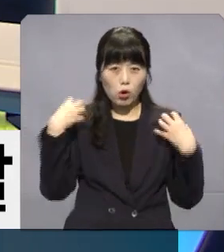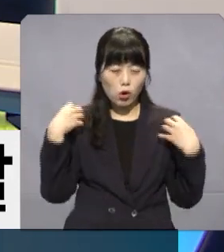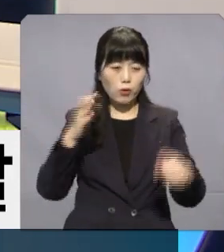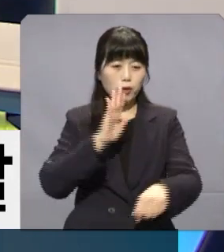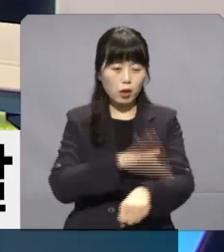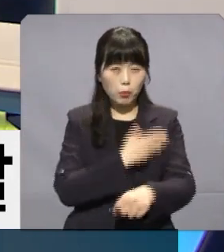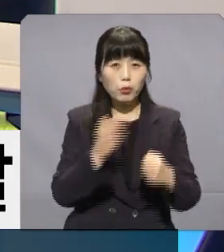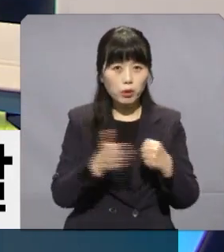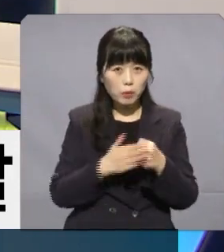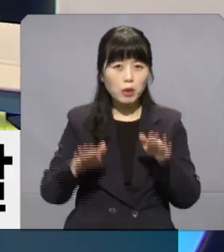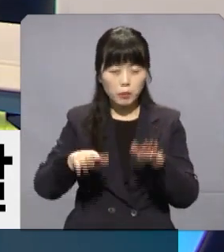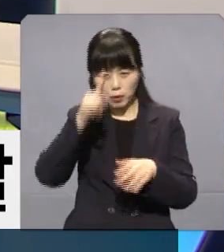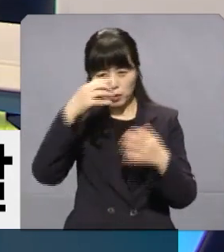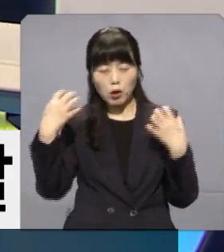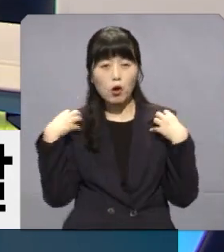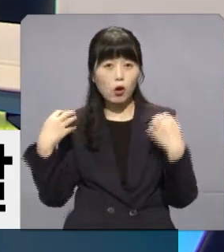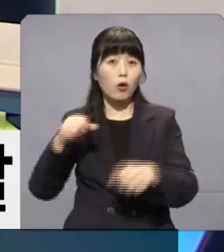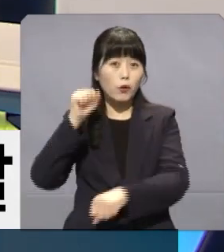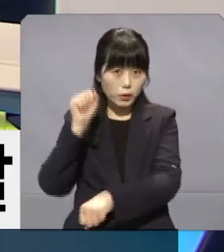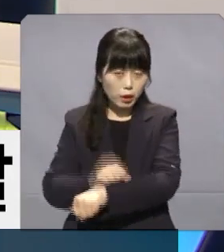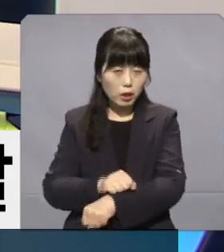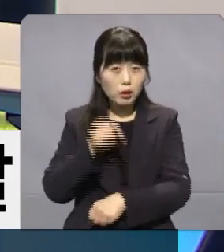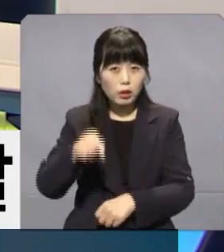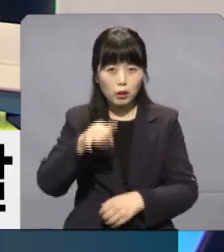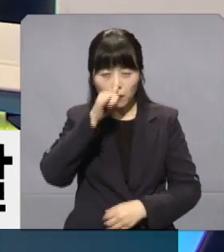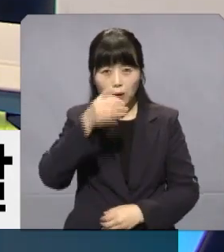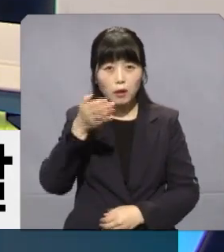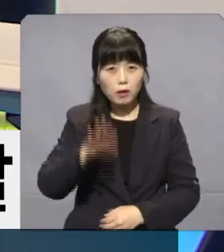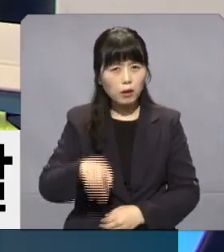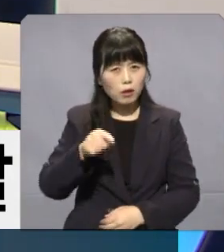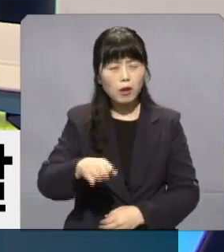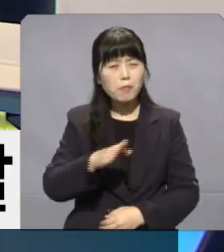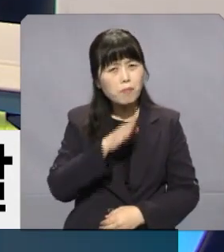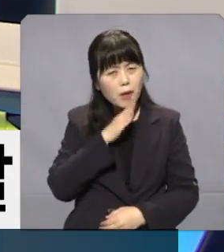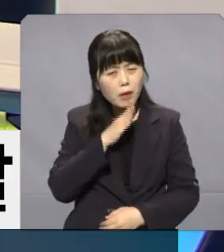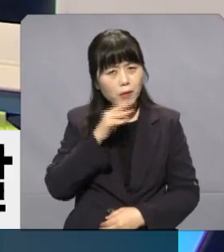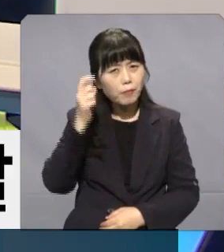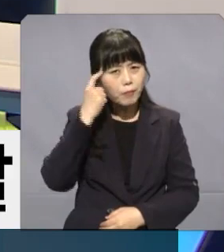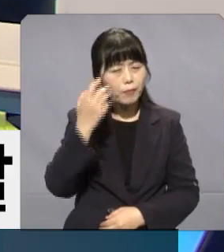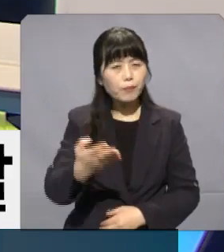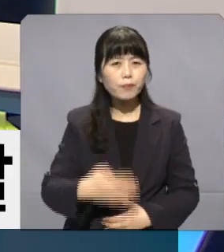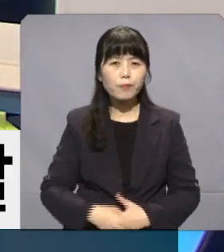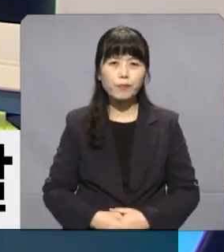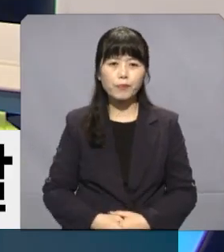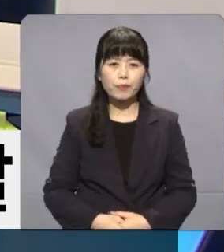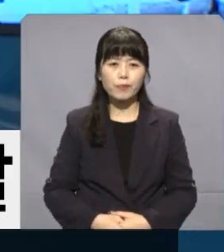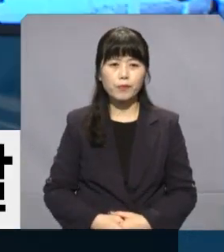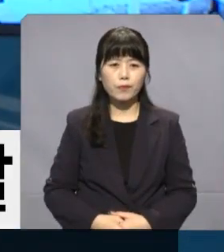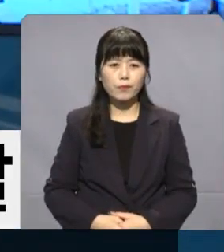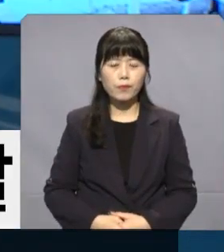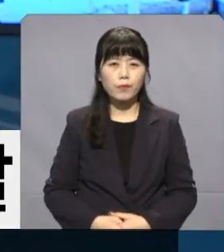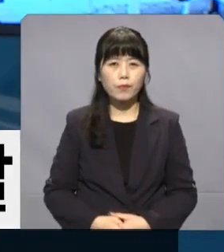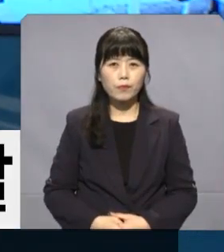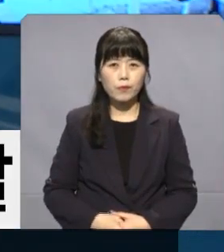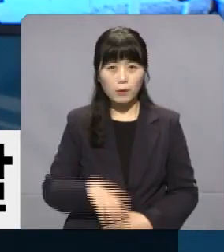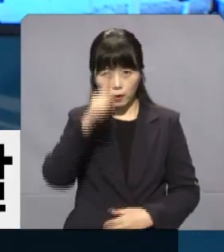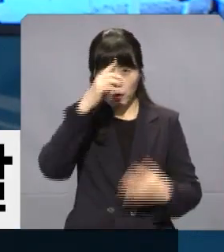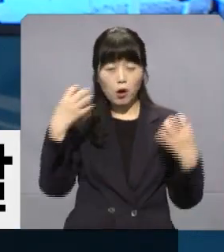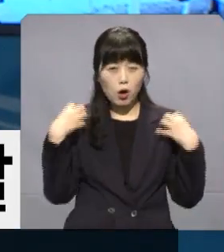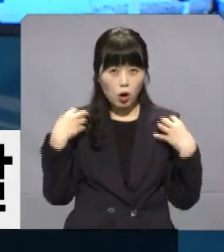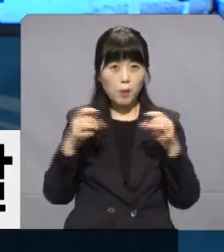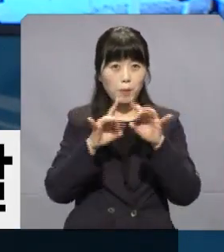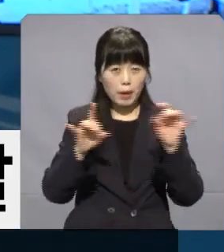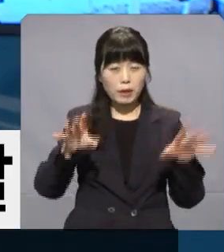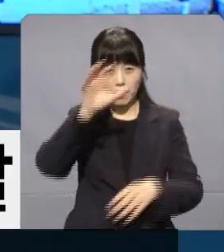이번 정권은 우리는 잘 할게 이게 통해야 되는데 과연 이게 맞는 논리일지 아 뭐 어떻게 보면 정권마다